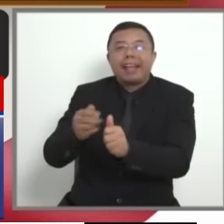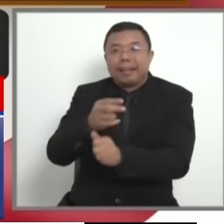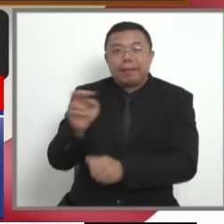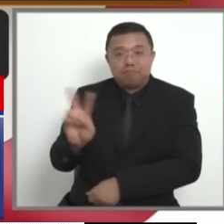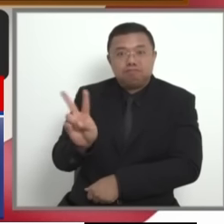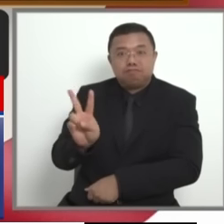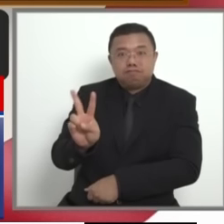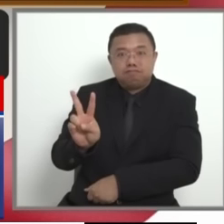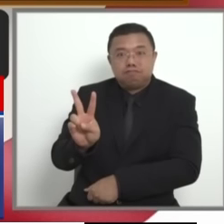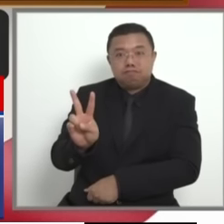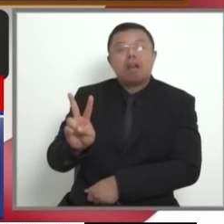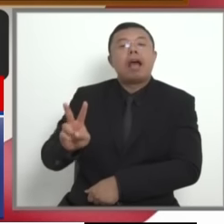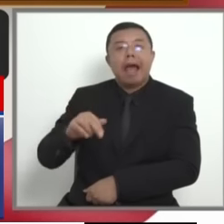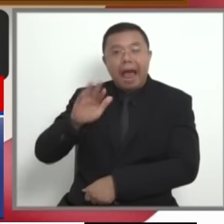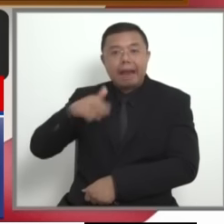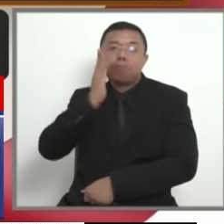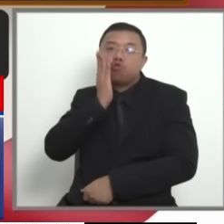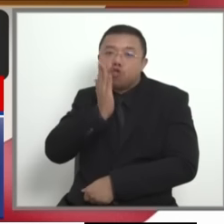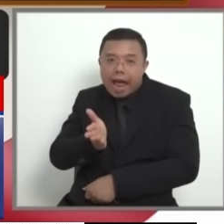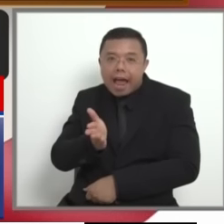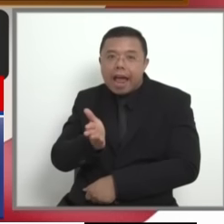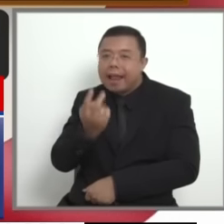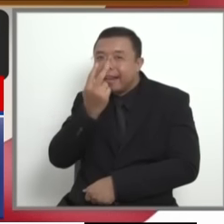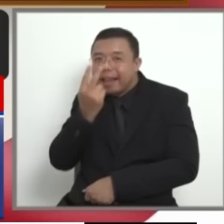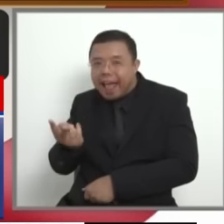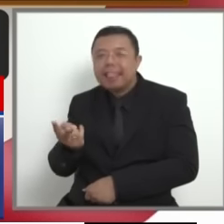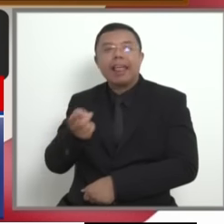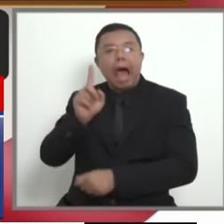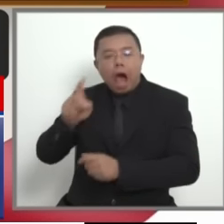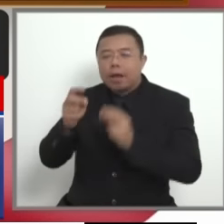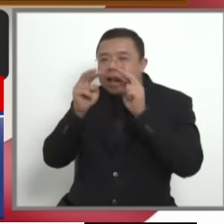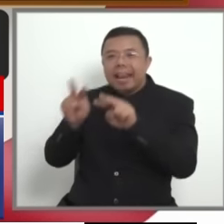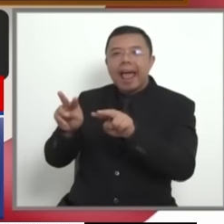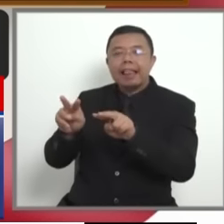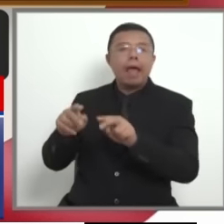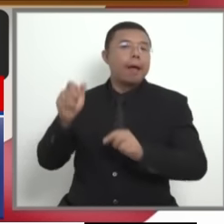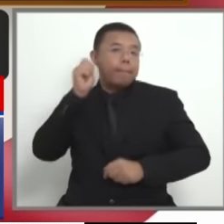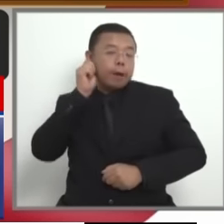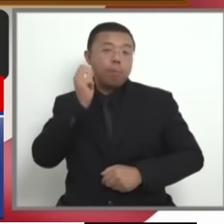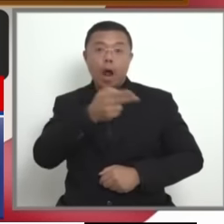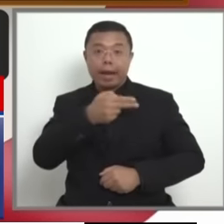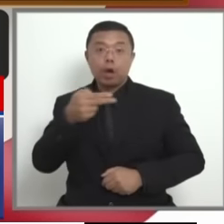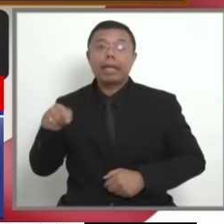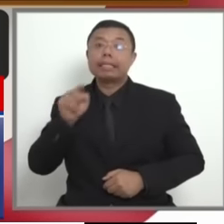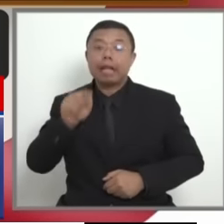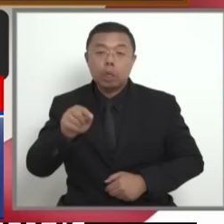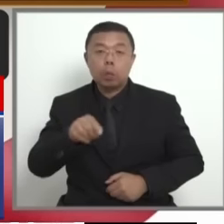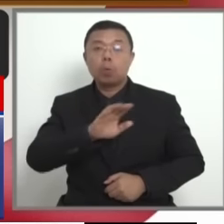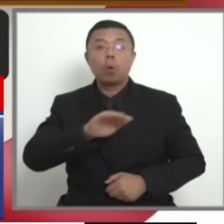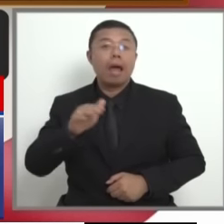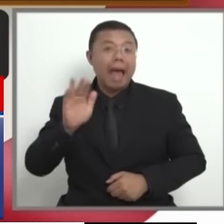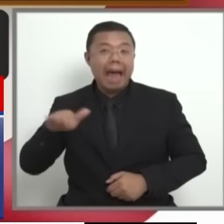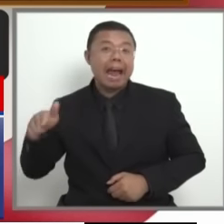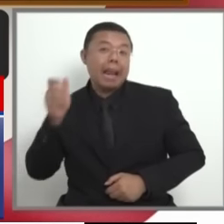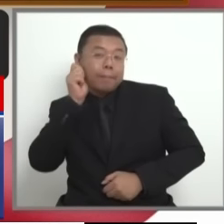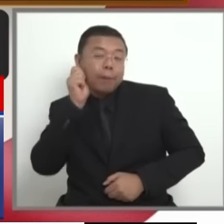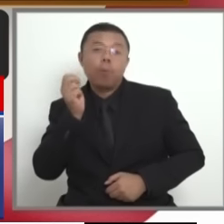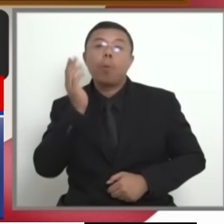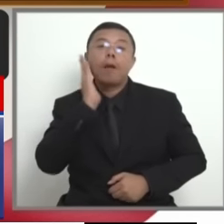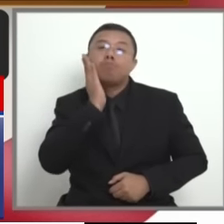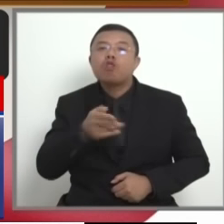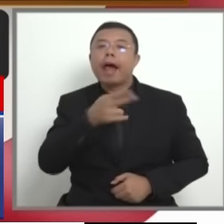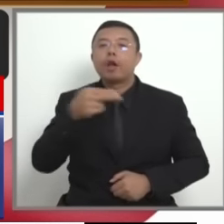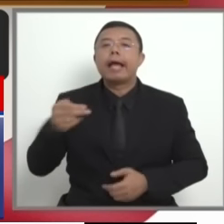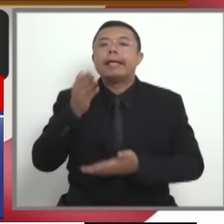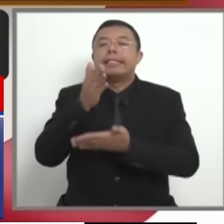mereka eh remaja ya dan kemudian Bapak mesti lihat Pak perempuan Indonesia maaja Indonesia itu